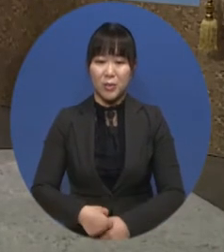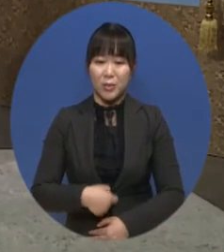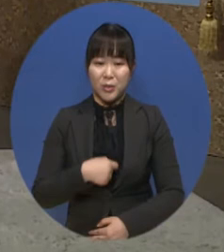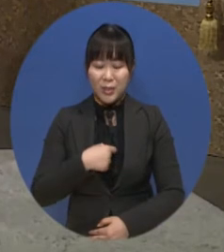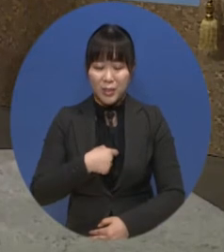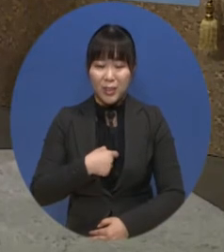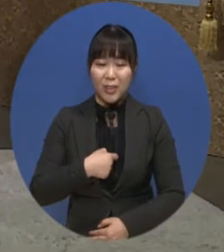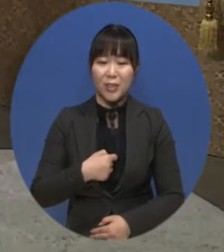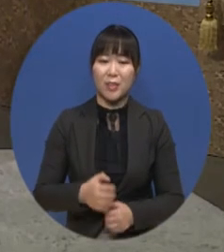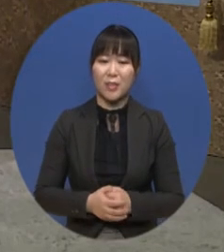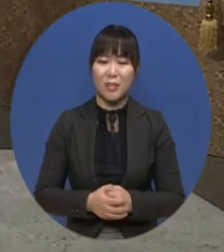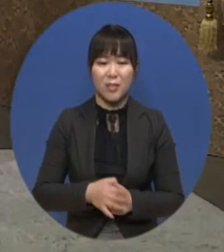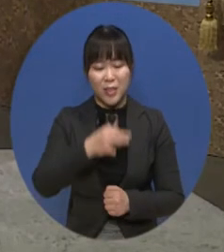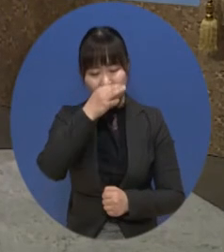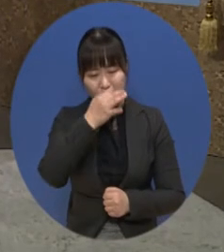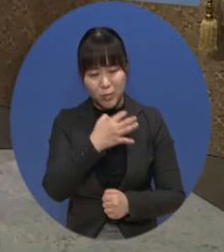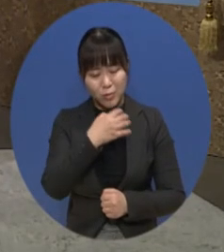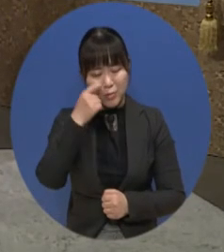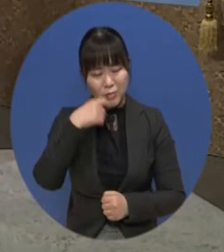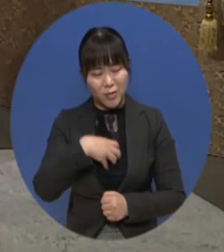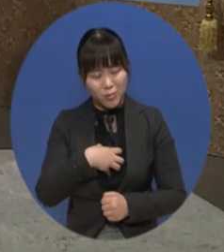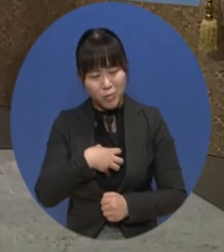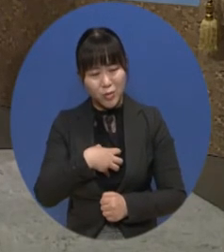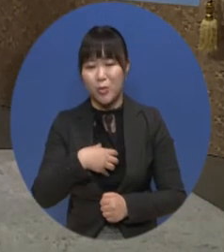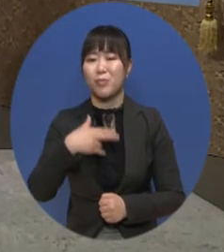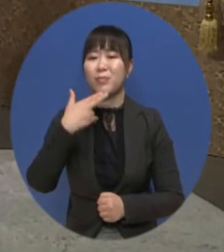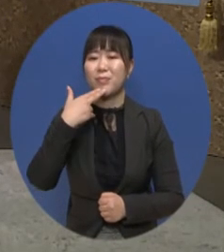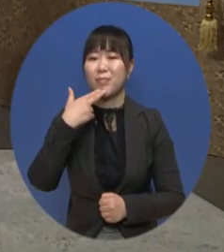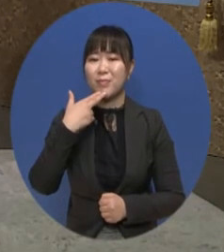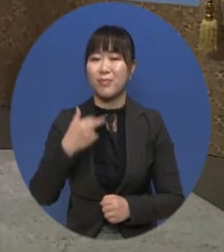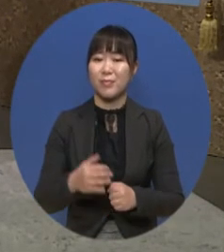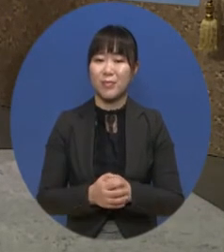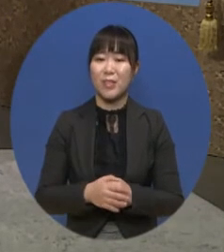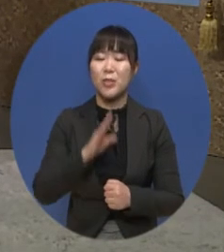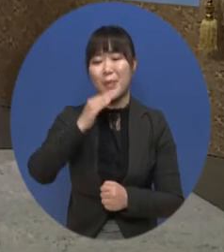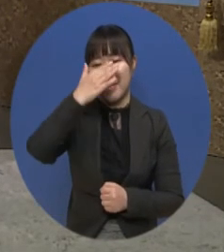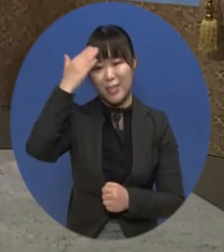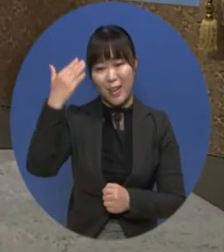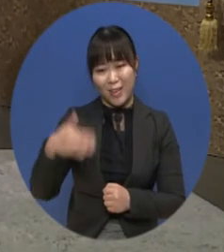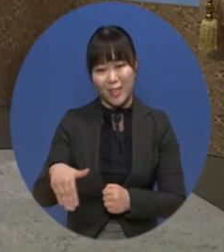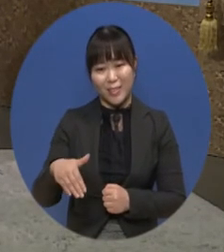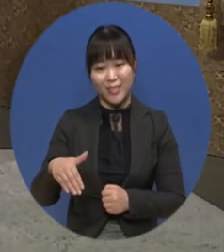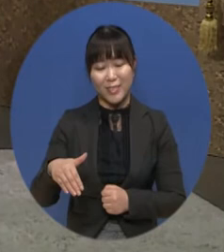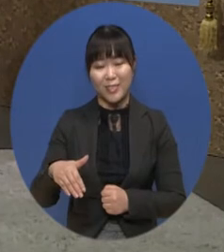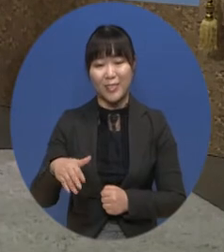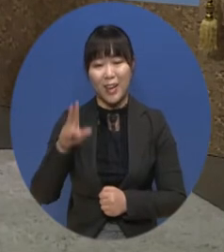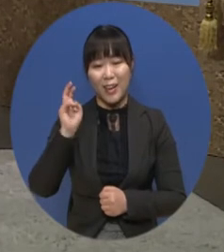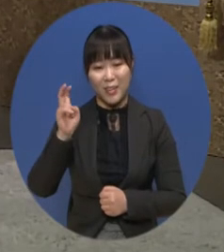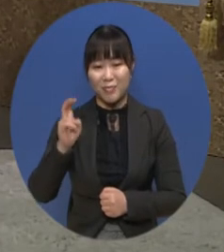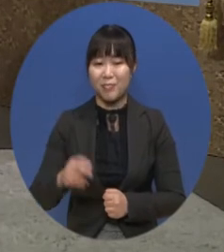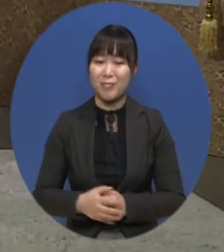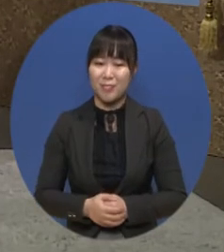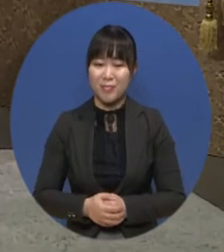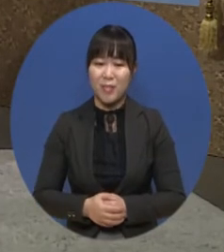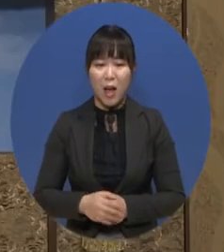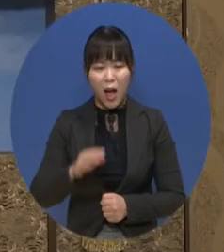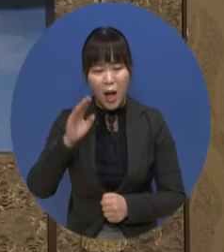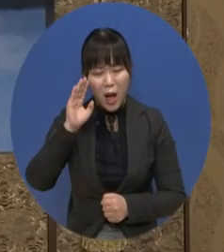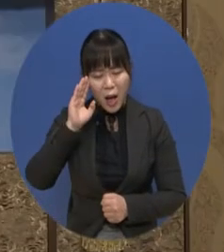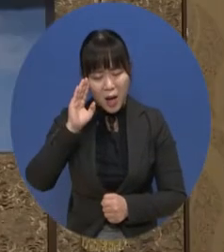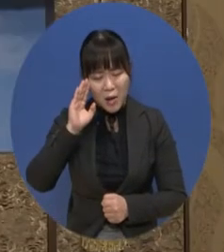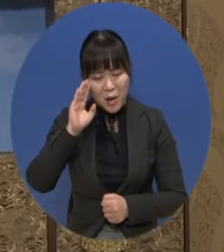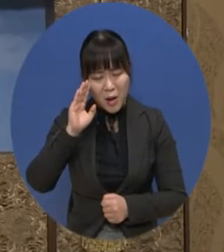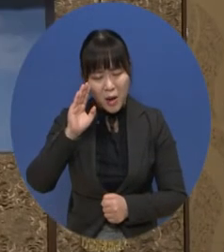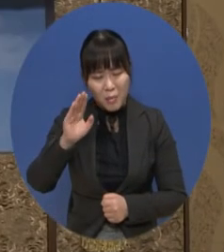사실은 힘들고 슬픈 것까지는 없었어요. 이게 정말 다행인지 모르겠는데, 앞으로 이제